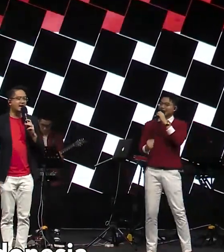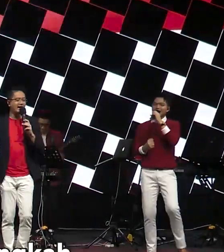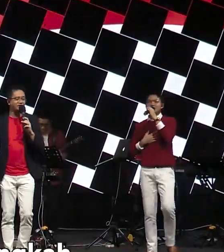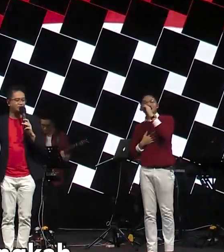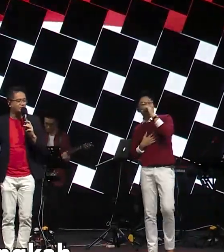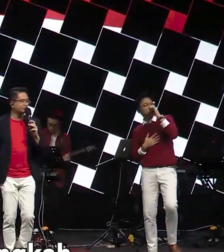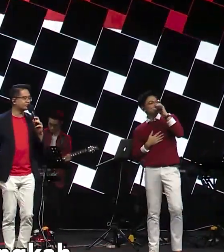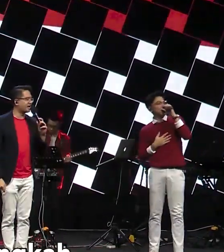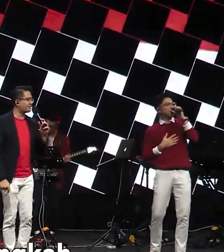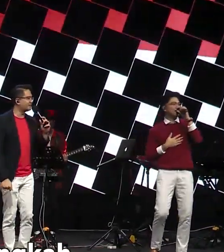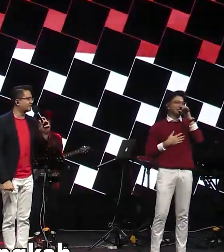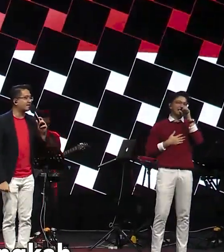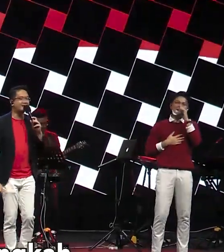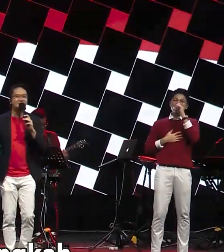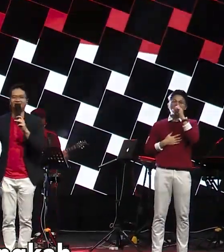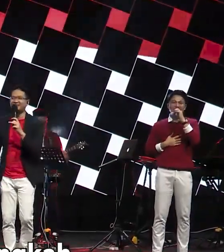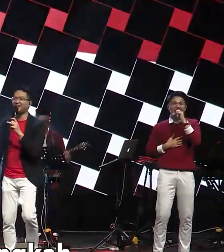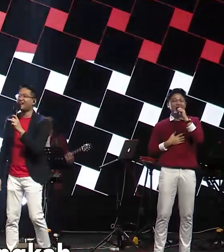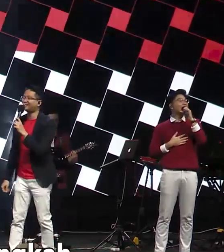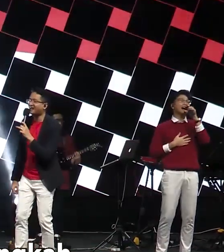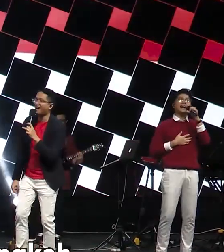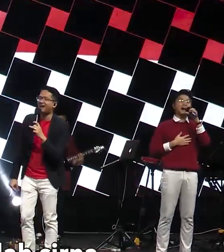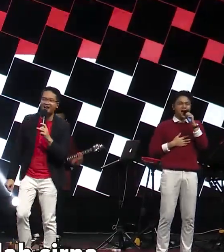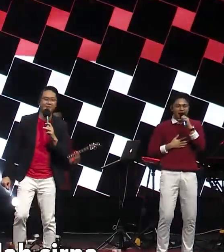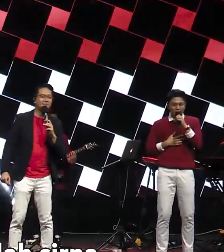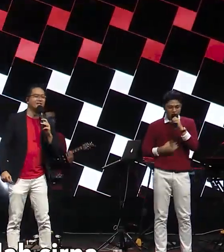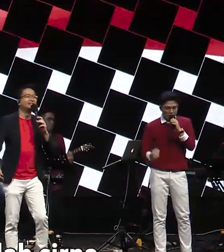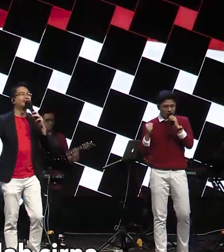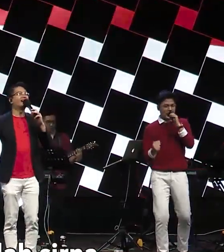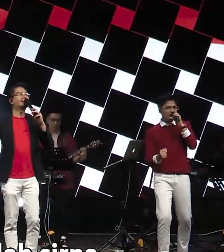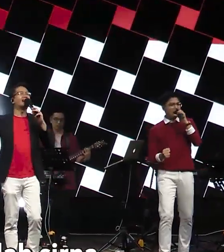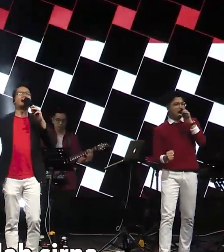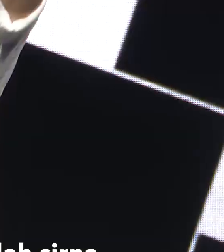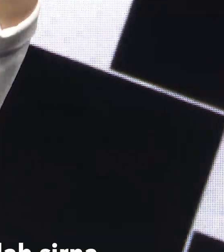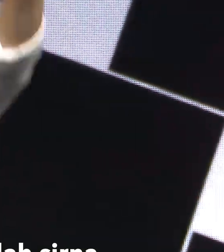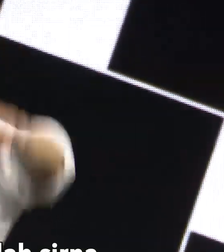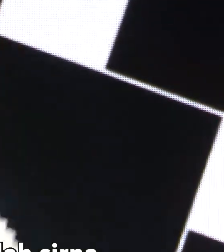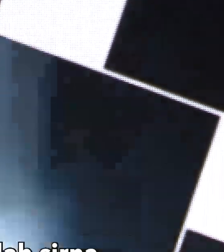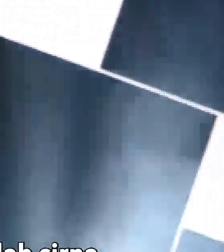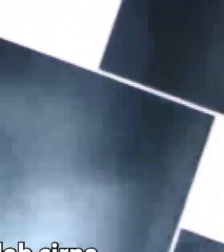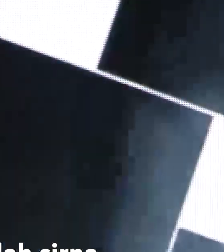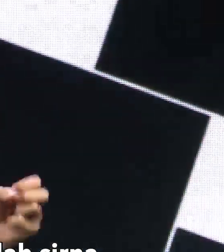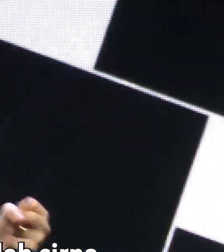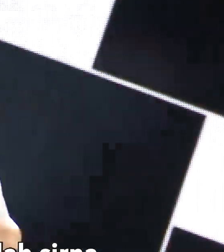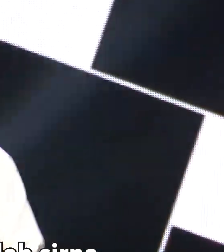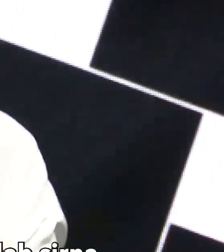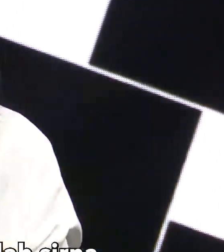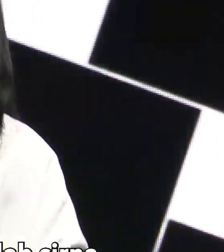Yeay. Maju bersama kita melangkah, nyalakan harapan yang